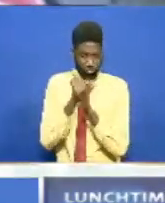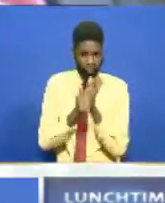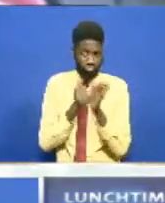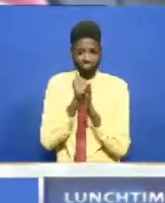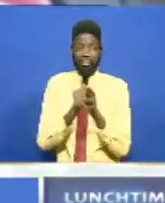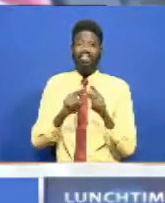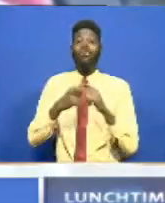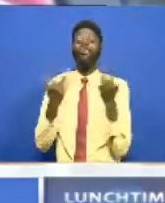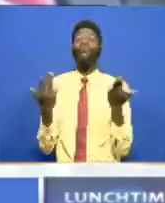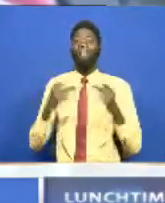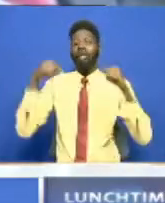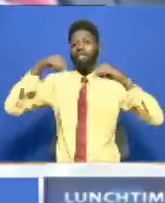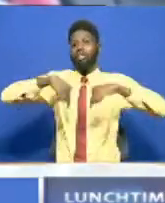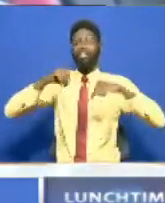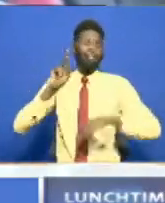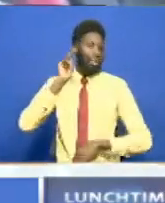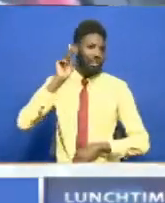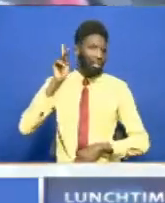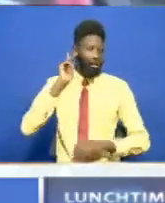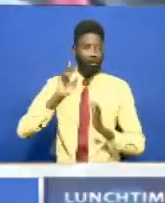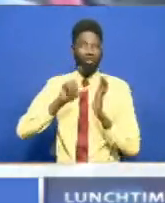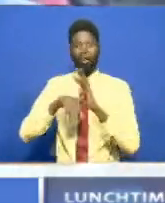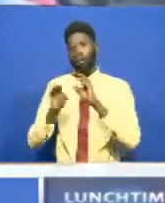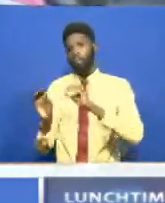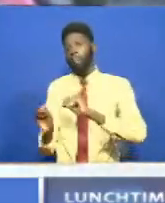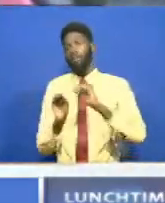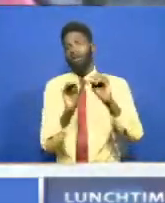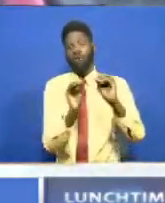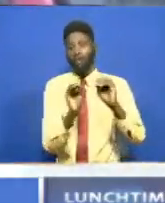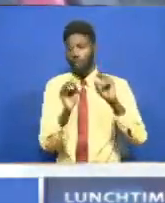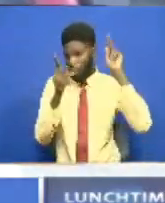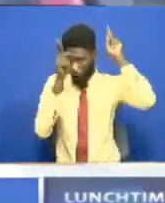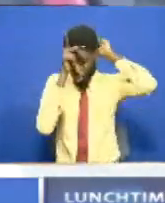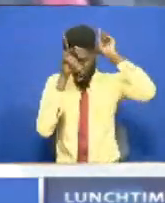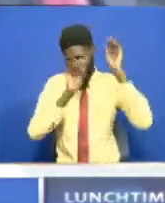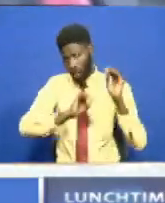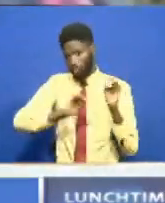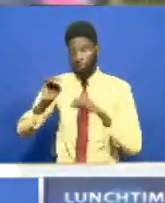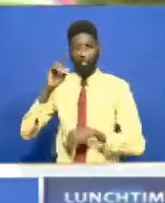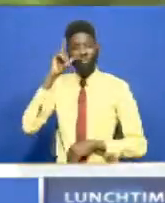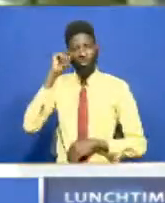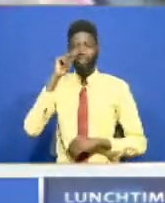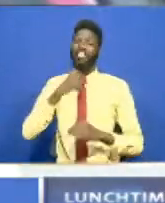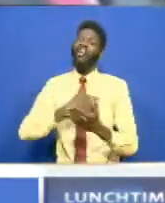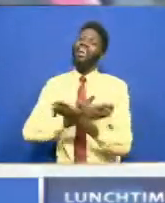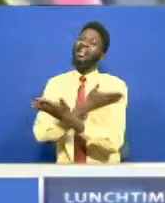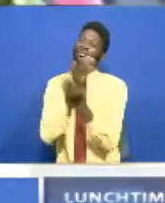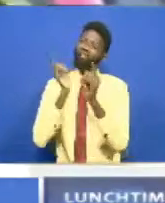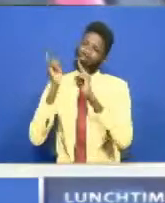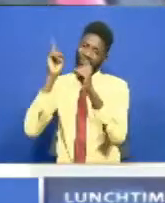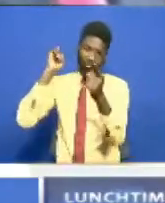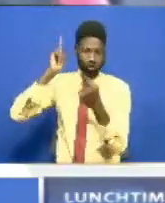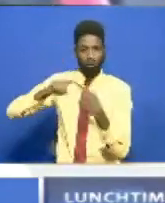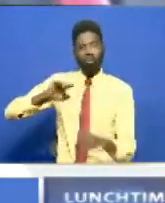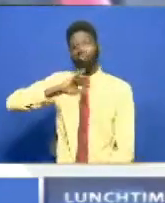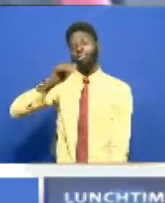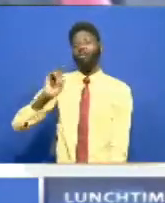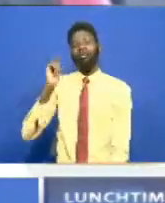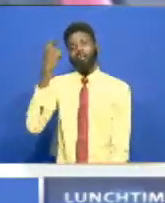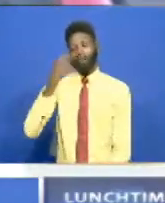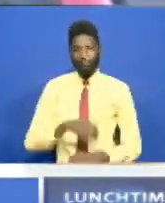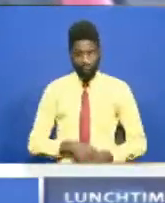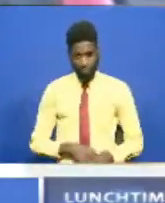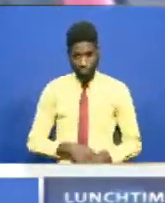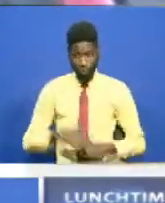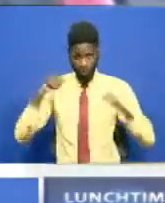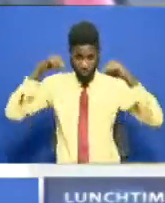Kisii, ikaelekea Kakamega, Mombasa, kila mahali mpaka mlima Kenya. Sasa